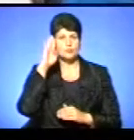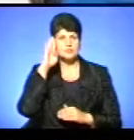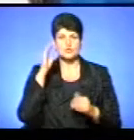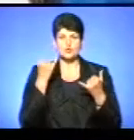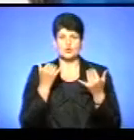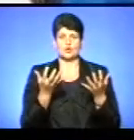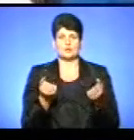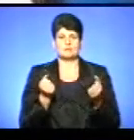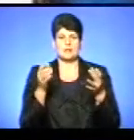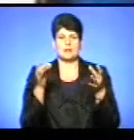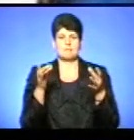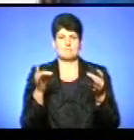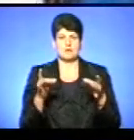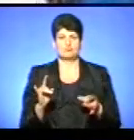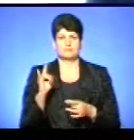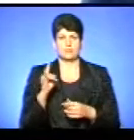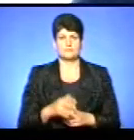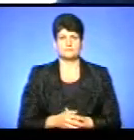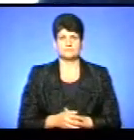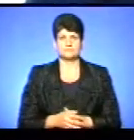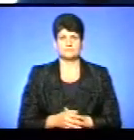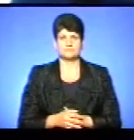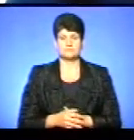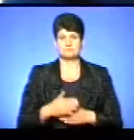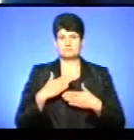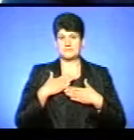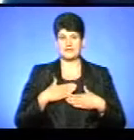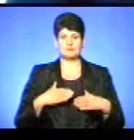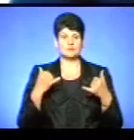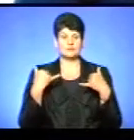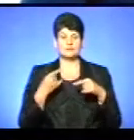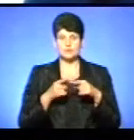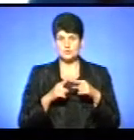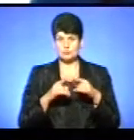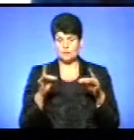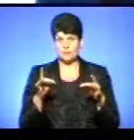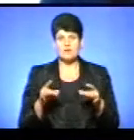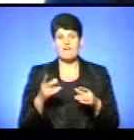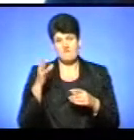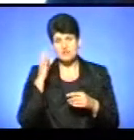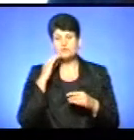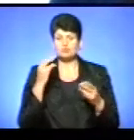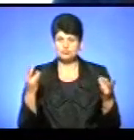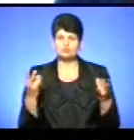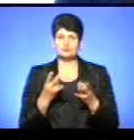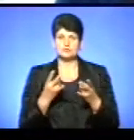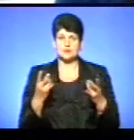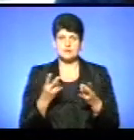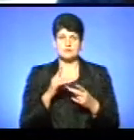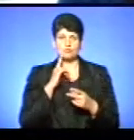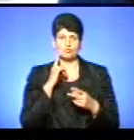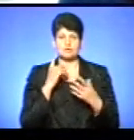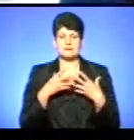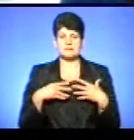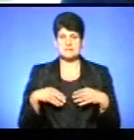Сьогодні отримала пакунок малюка. Приємно здивована такому пакунку. Я вважаю, що вони потрібні насамперед молодим